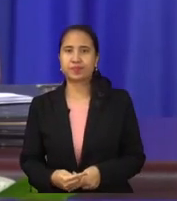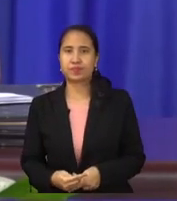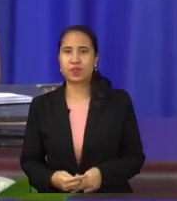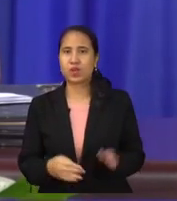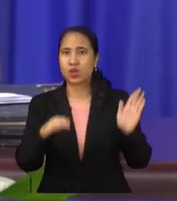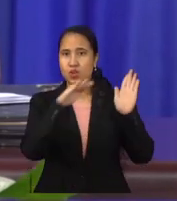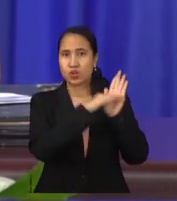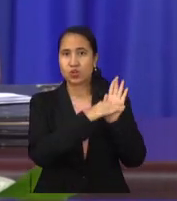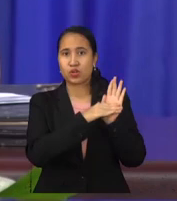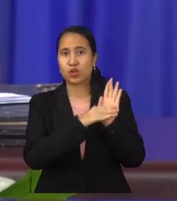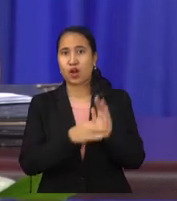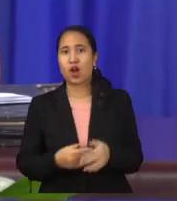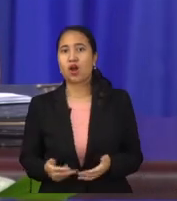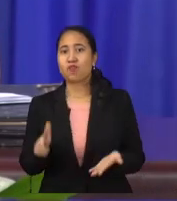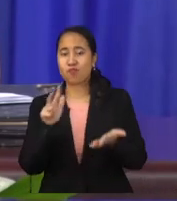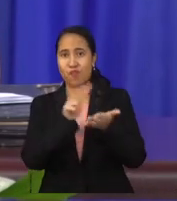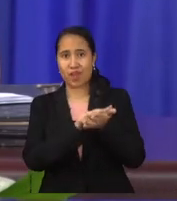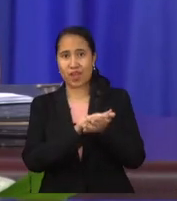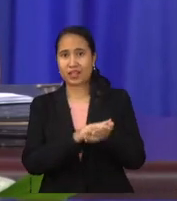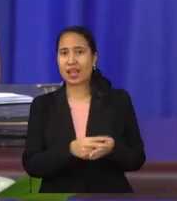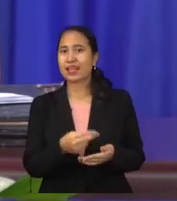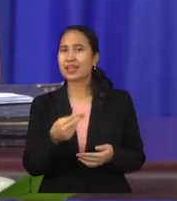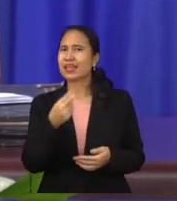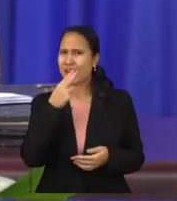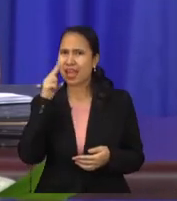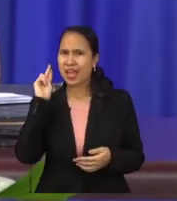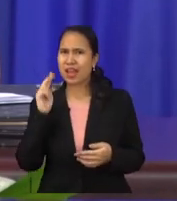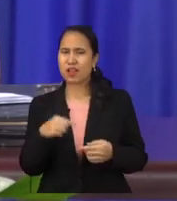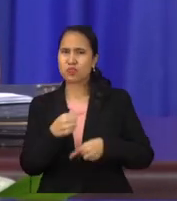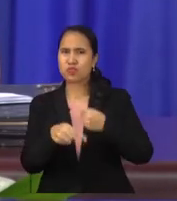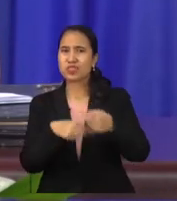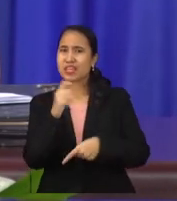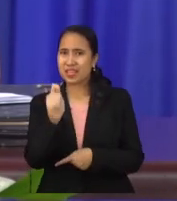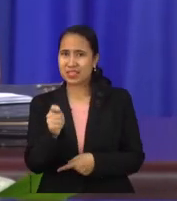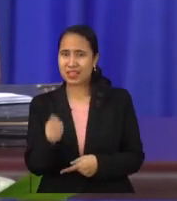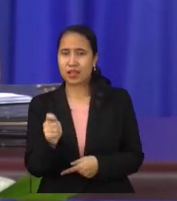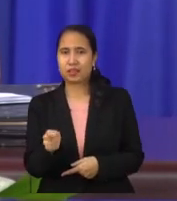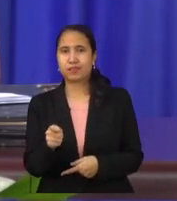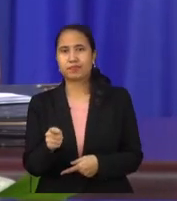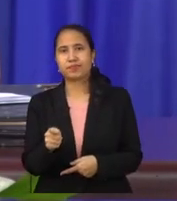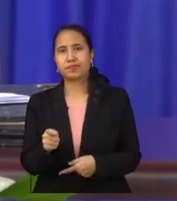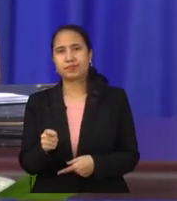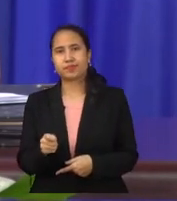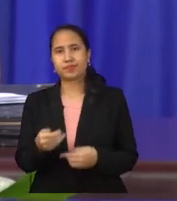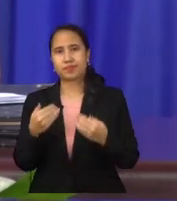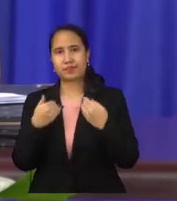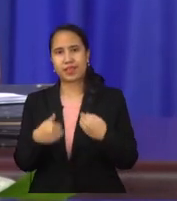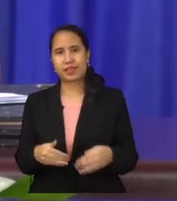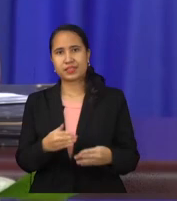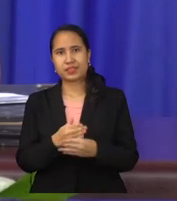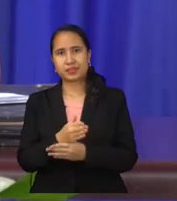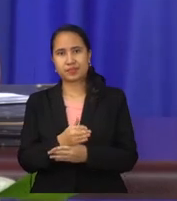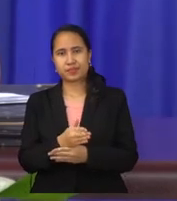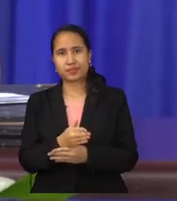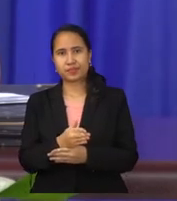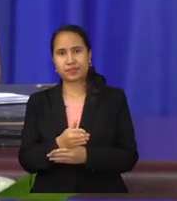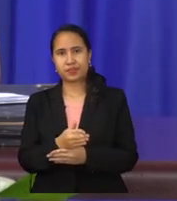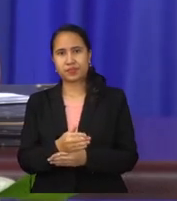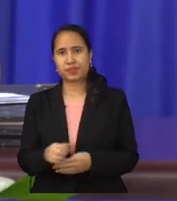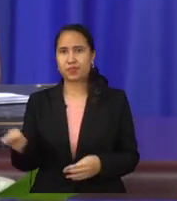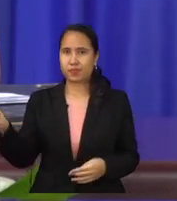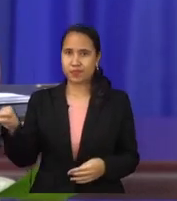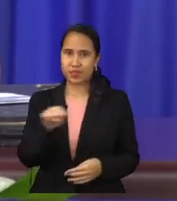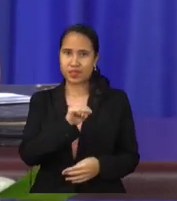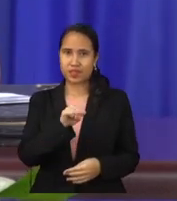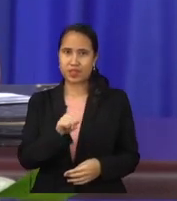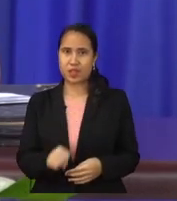notion of fair trial enshrined in artikel 6, Europees Verdrag Rechten van de Mens, preclude any